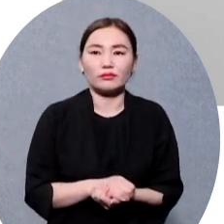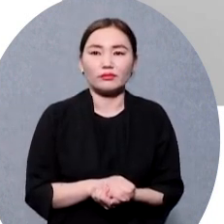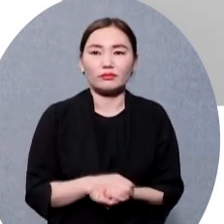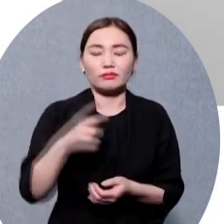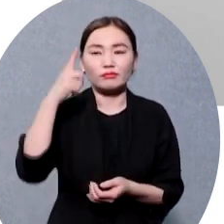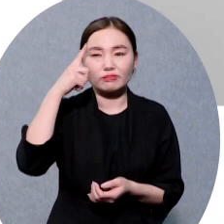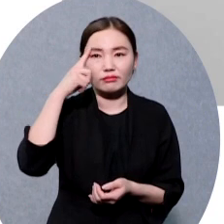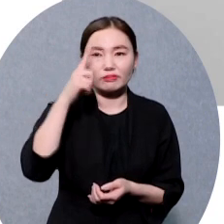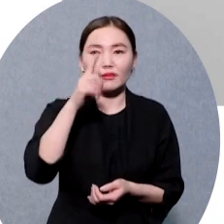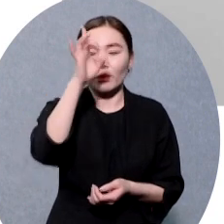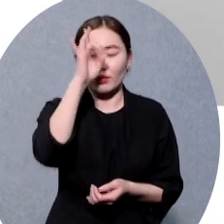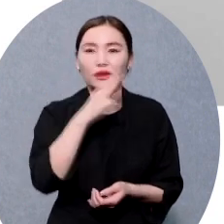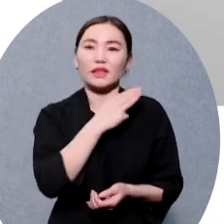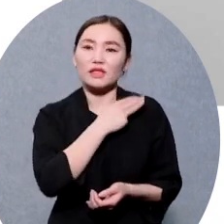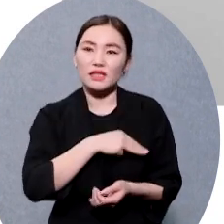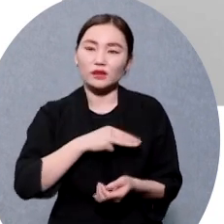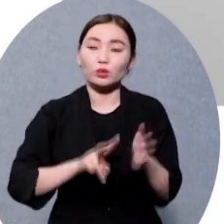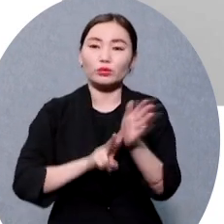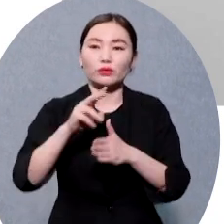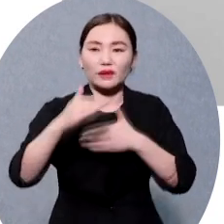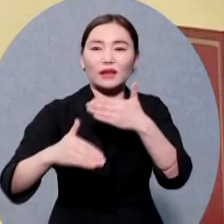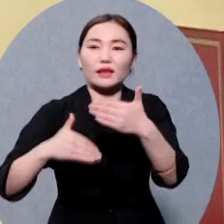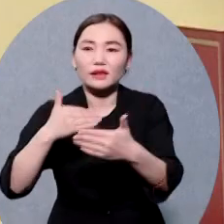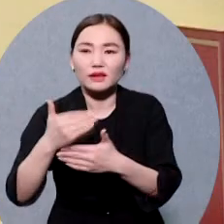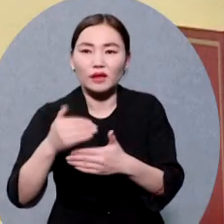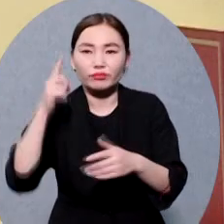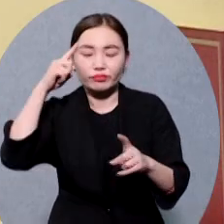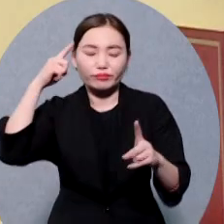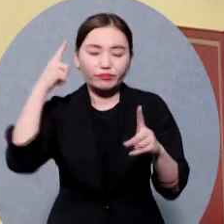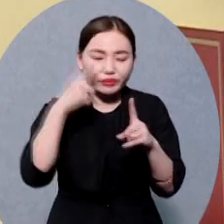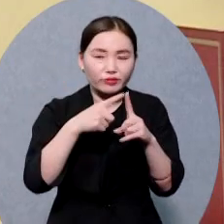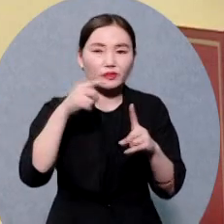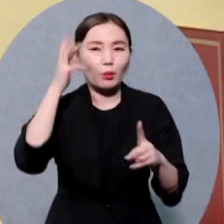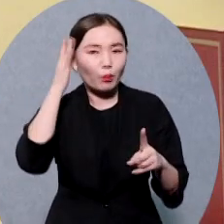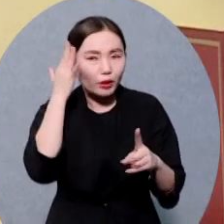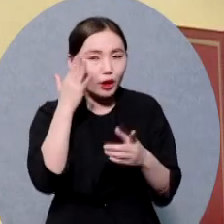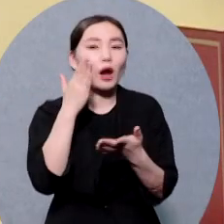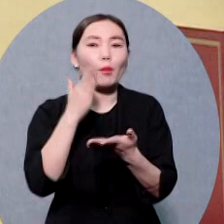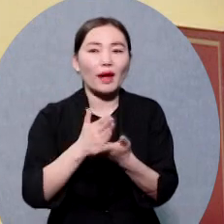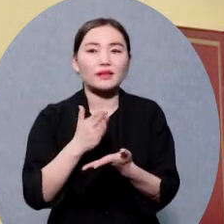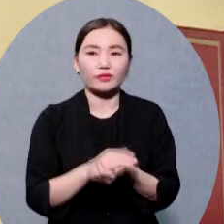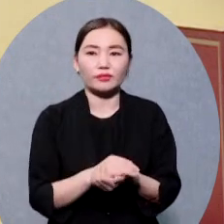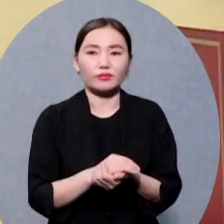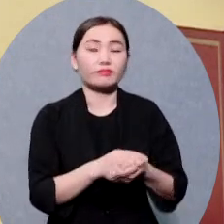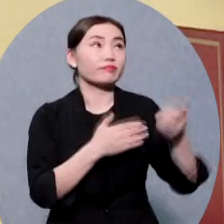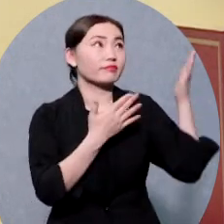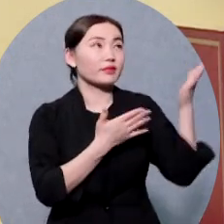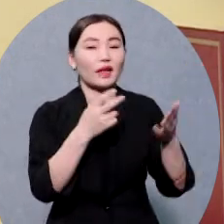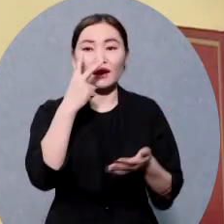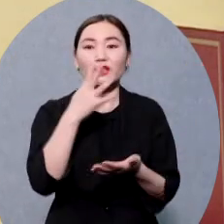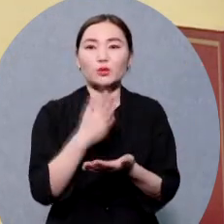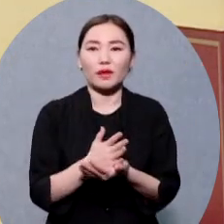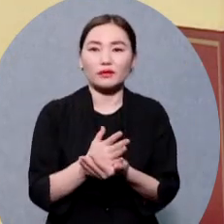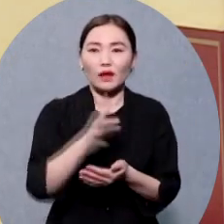ажиллах болвол одоо дарагдах юм а гэдгийг бол томьёолсон байж байгаа. За тэгвэл Монгол ерөнхийдөө бурхны шашин бол дэлгэрэхтэй зориудын